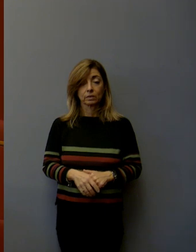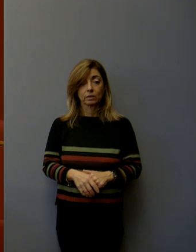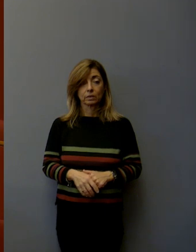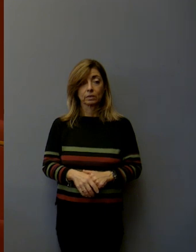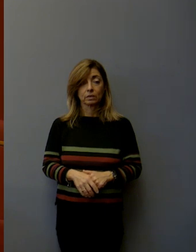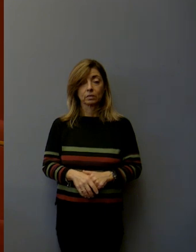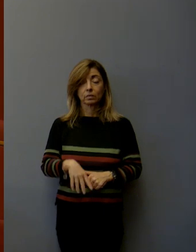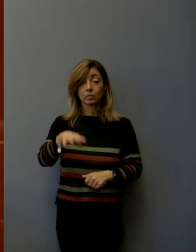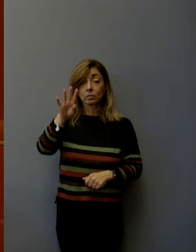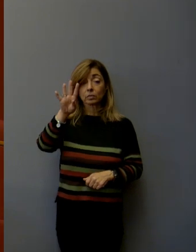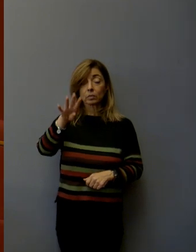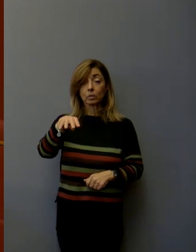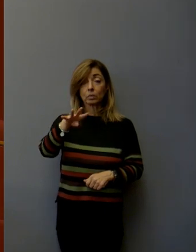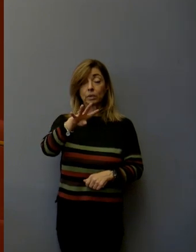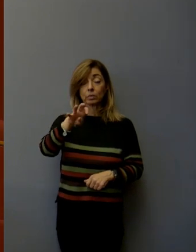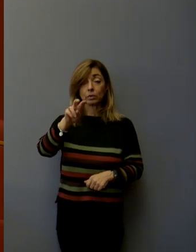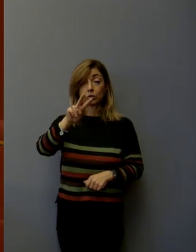il 4423